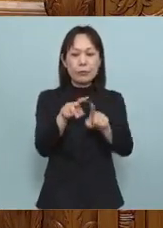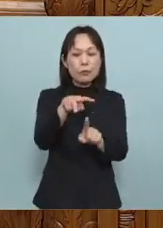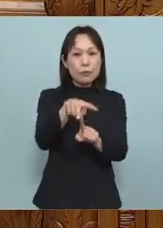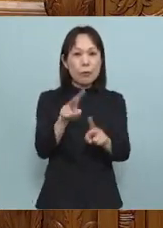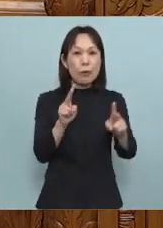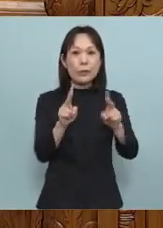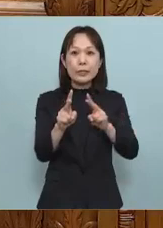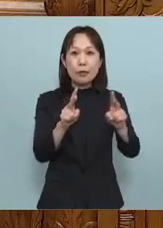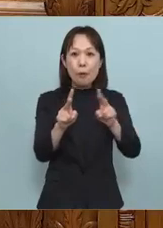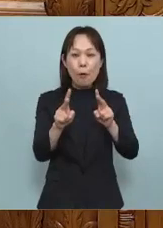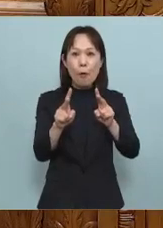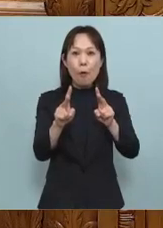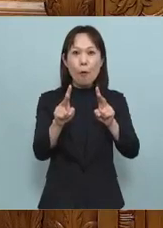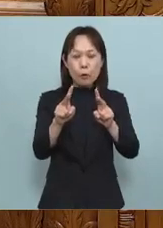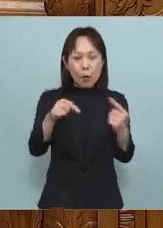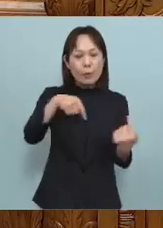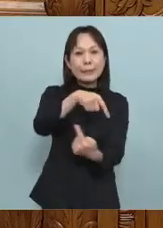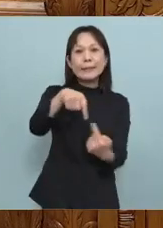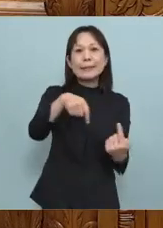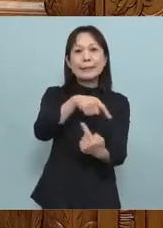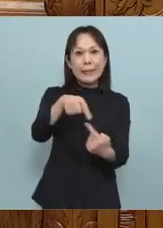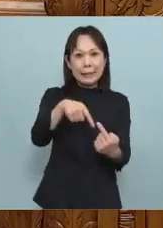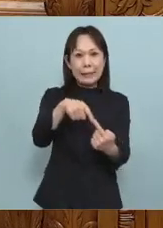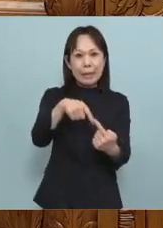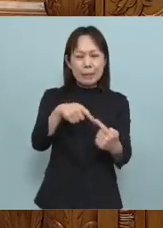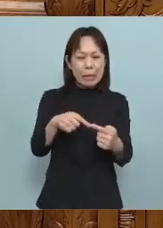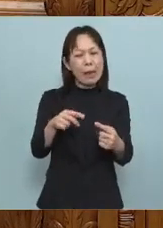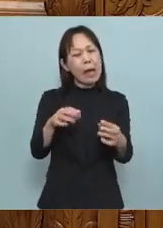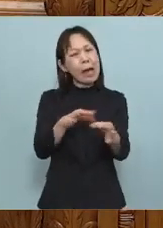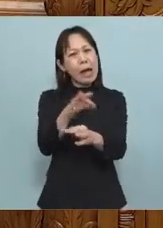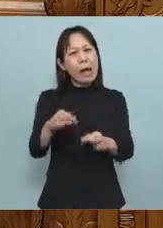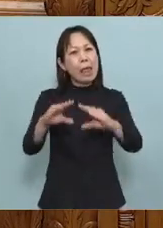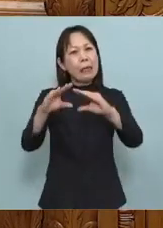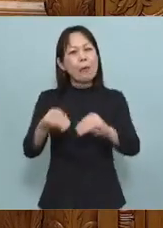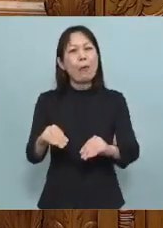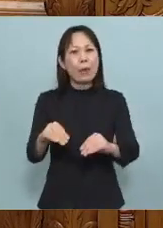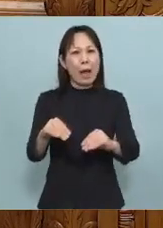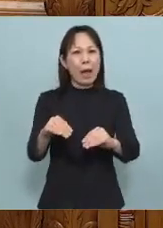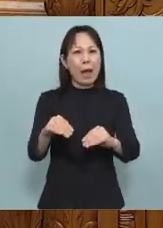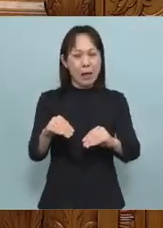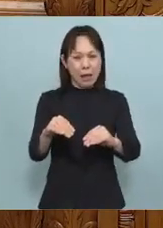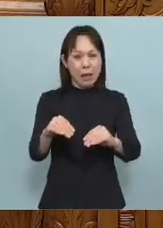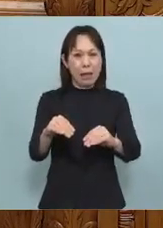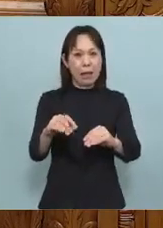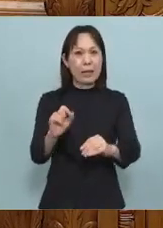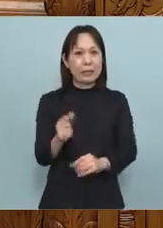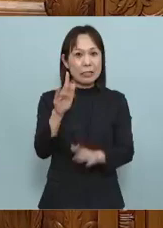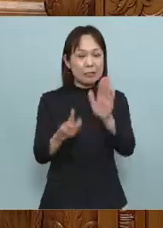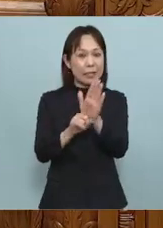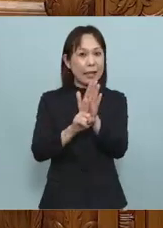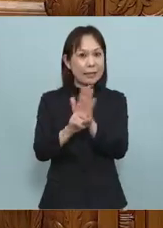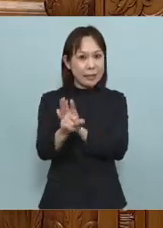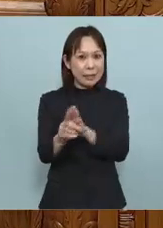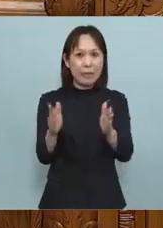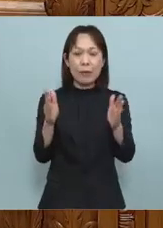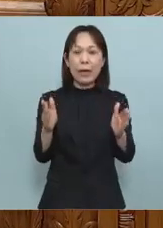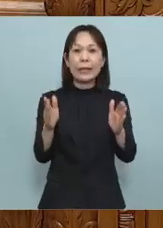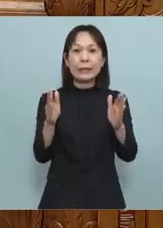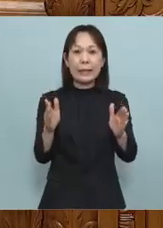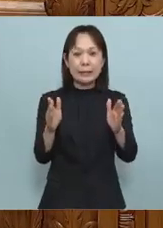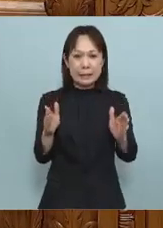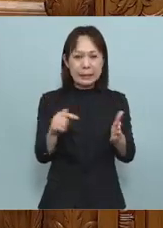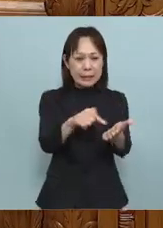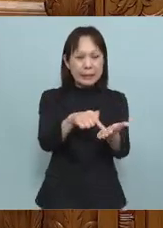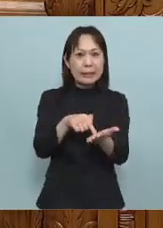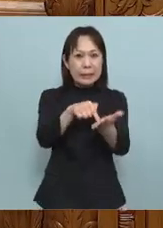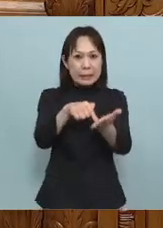業の新陳代謝、淘汰の立場で、緊急事態宣言のさなかに、持続化給付金の申請